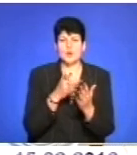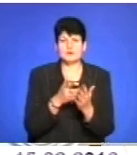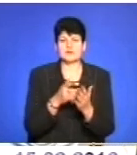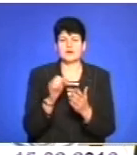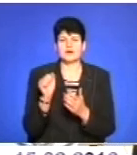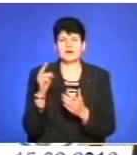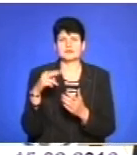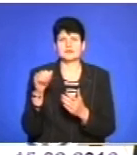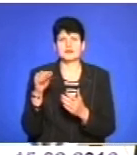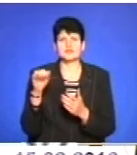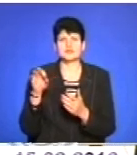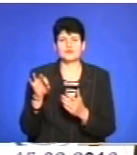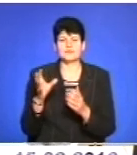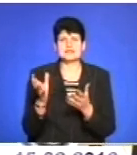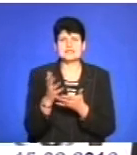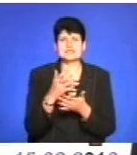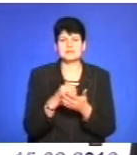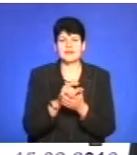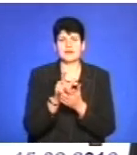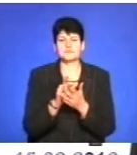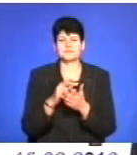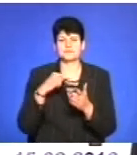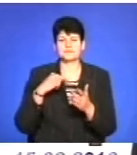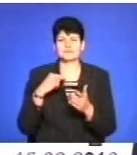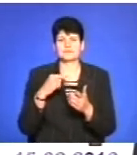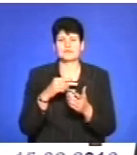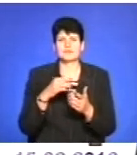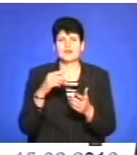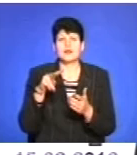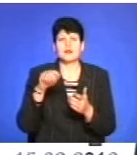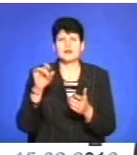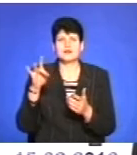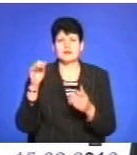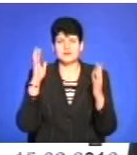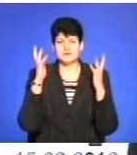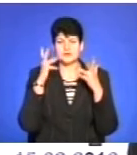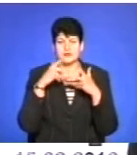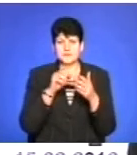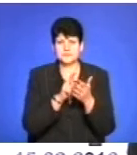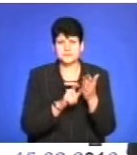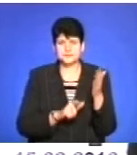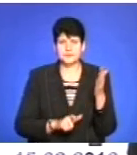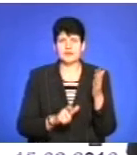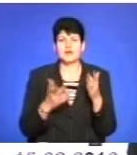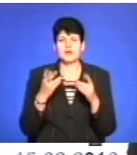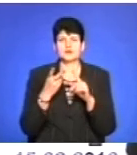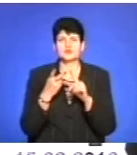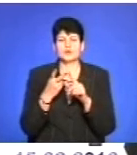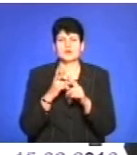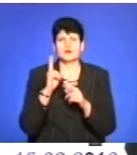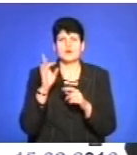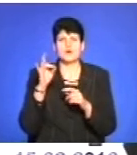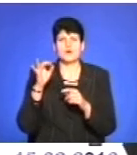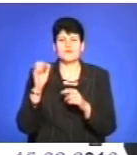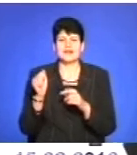адажіо, в якому зібрана лірика. Другий розділ – це краков'як, яка присвячена Кременецькій Волині,